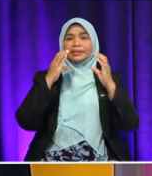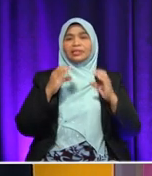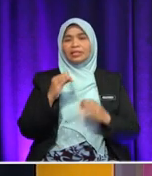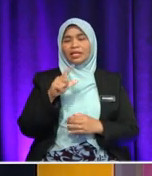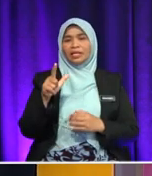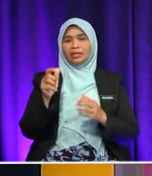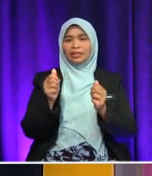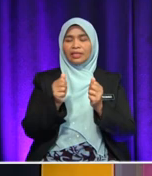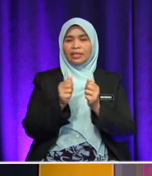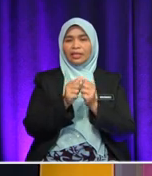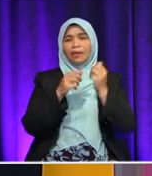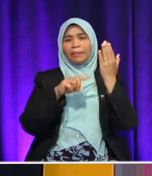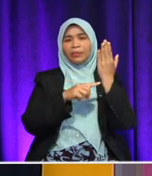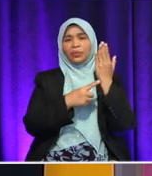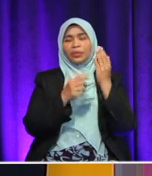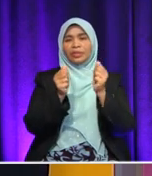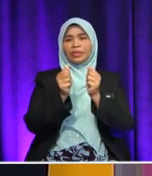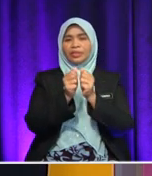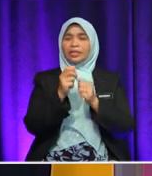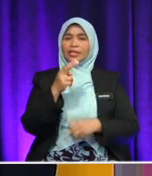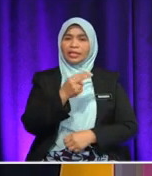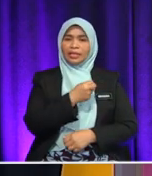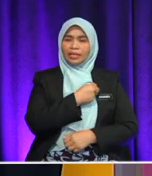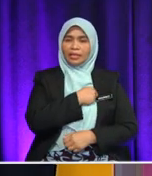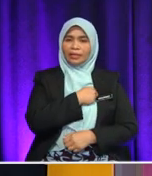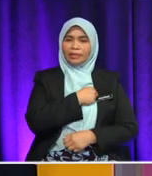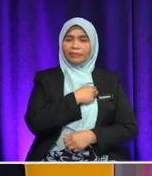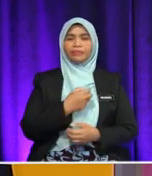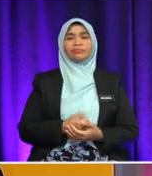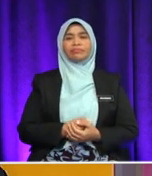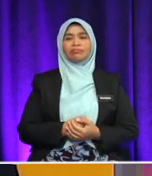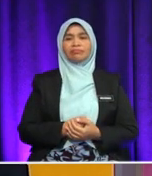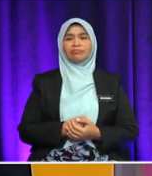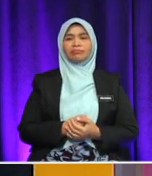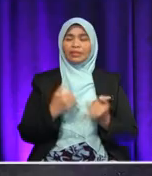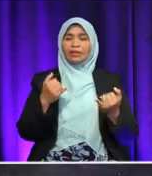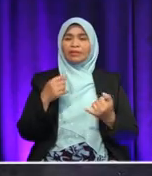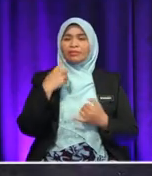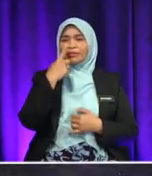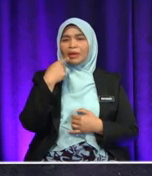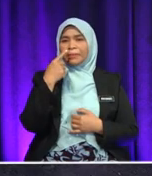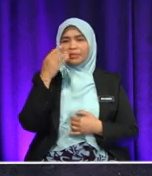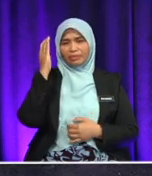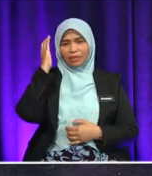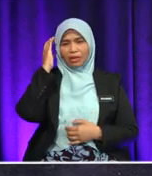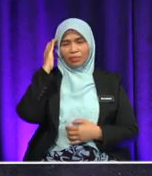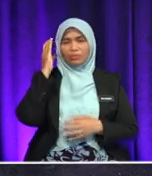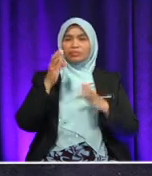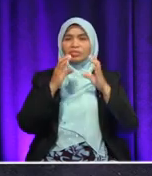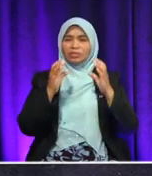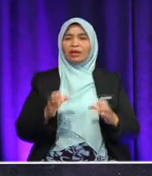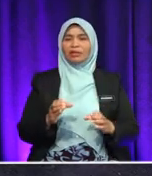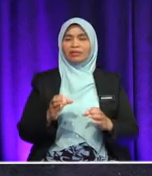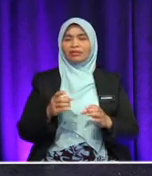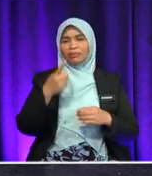dengan niat dan sebagainya nanti kita akan tanya sapu yang agak geser ringkaslah tahu cara untuk kita menunaikan